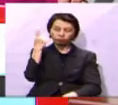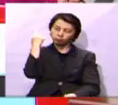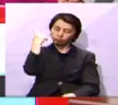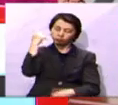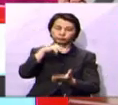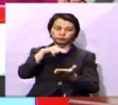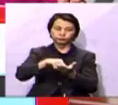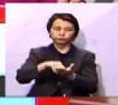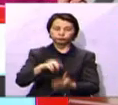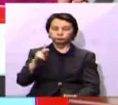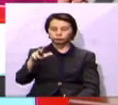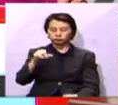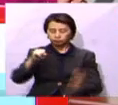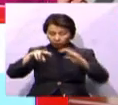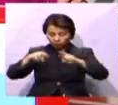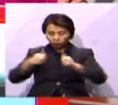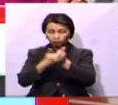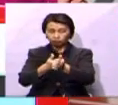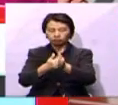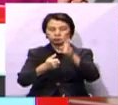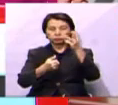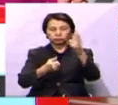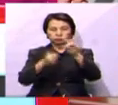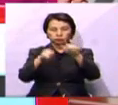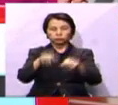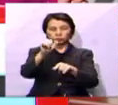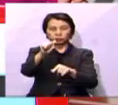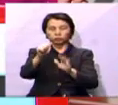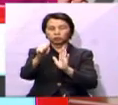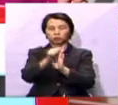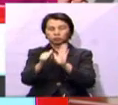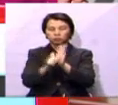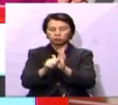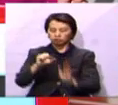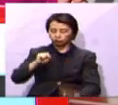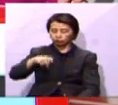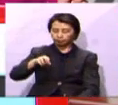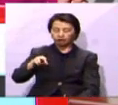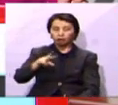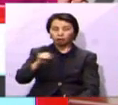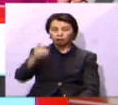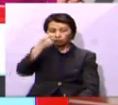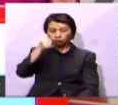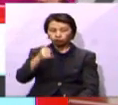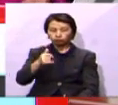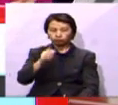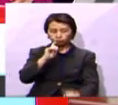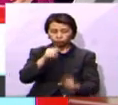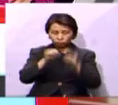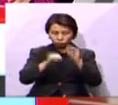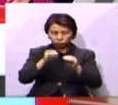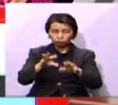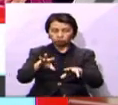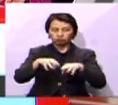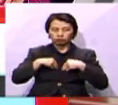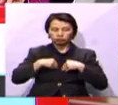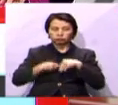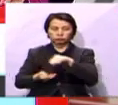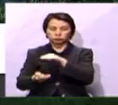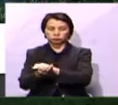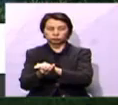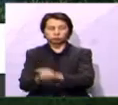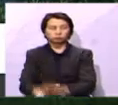kes disiasat mengikut Seksyen 17-A Akta SPRM 2009 kerana meminta dan menerima rasuah.